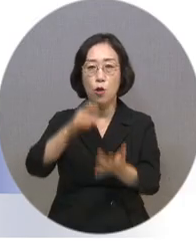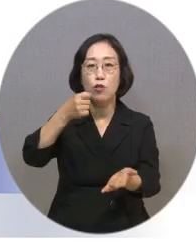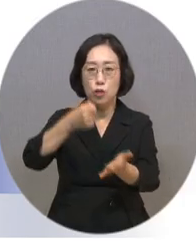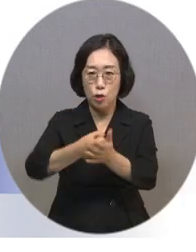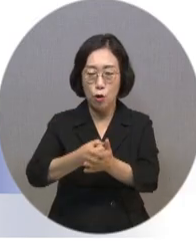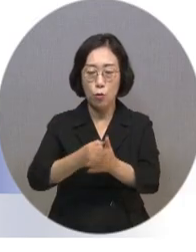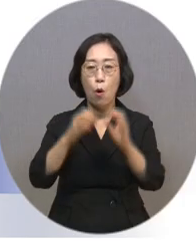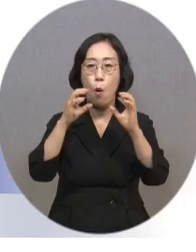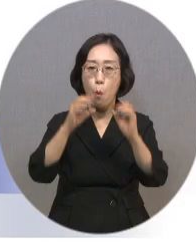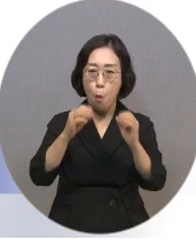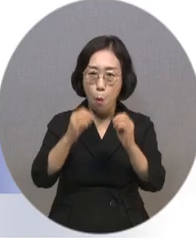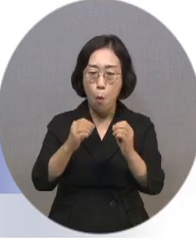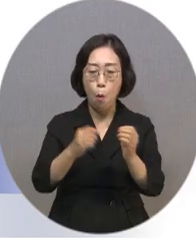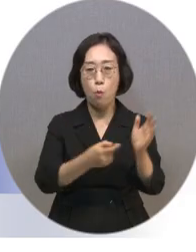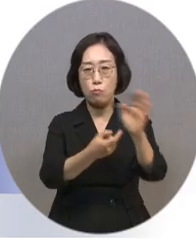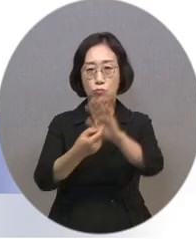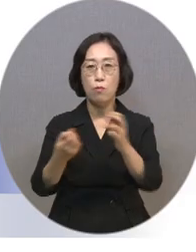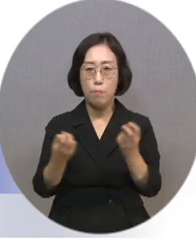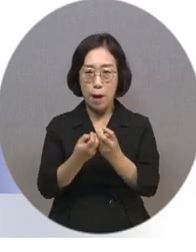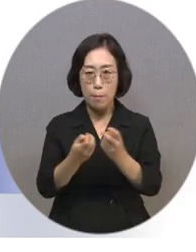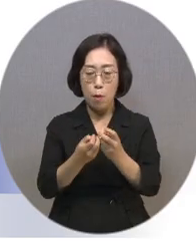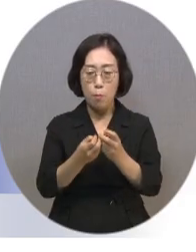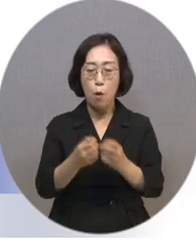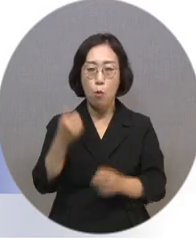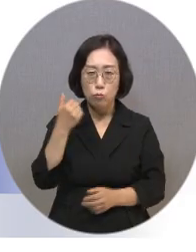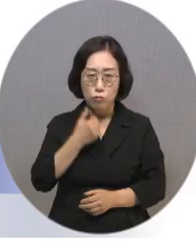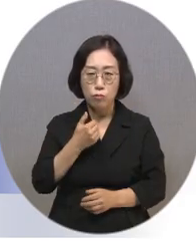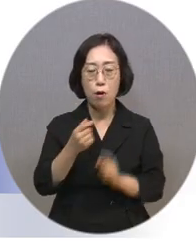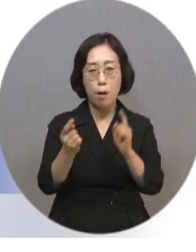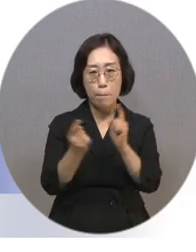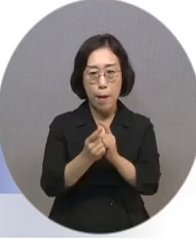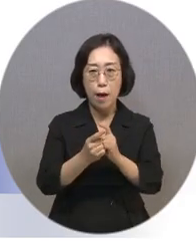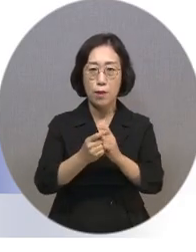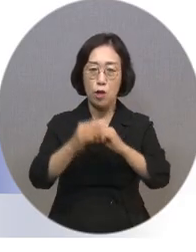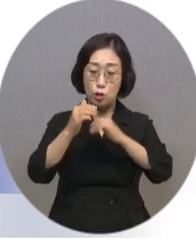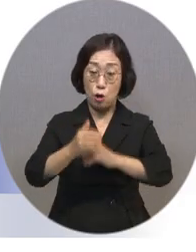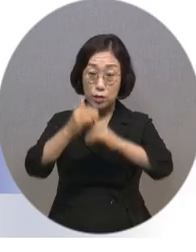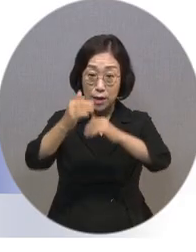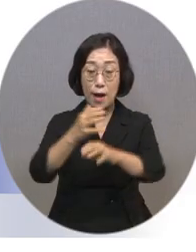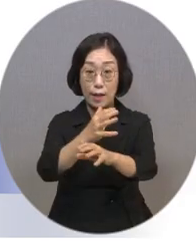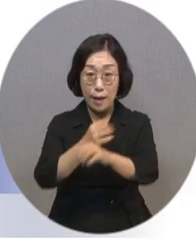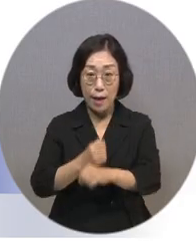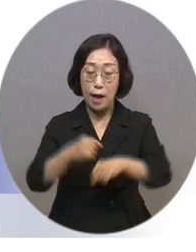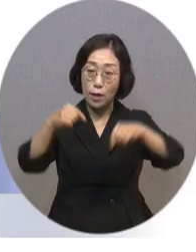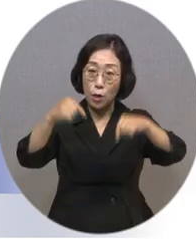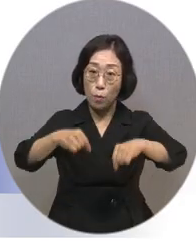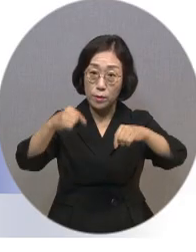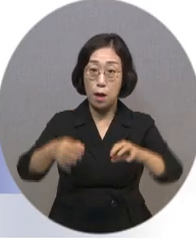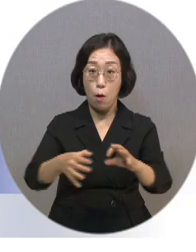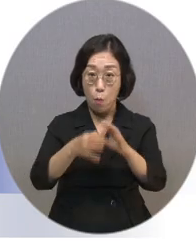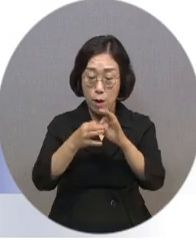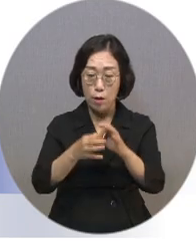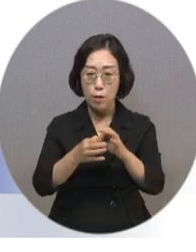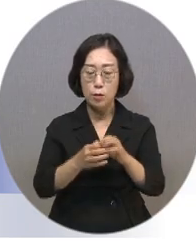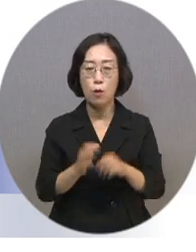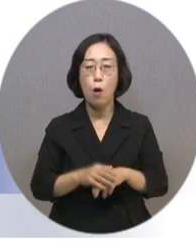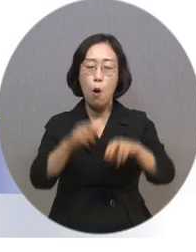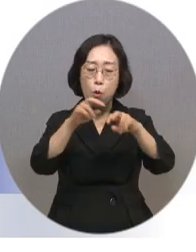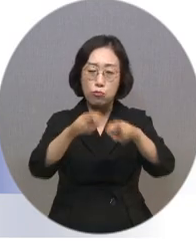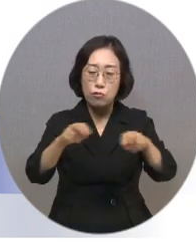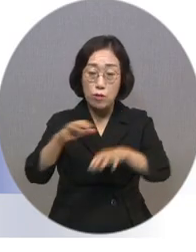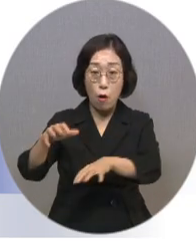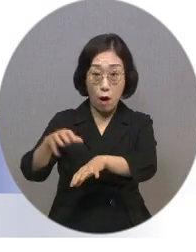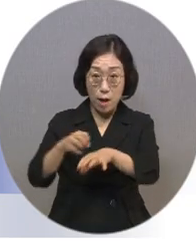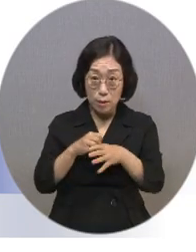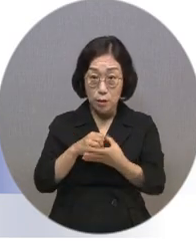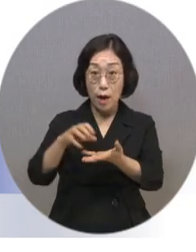해외 마케팅 전략 바이어 발굴과 응대 방법 수출 절차와 계약 협상 등에 관해 기업 시장 분석에 기반한